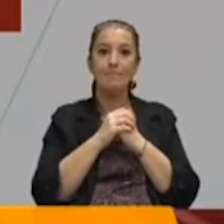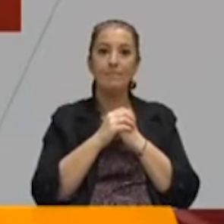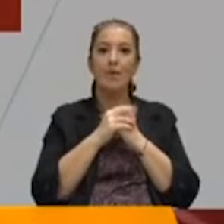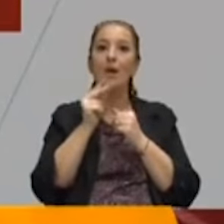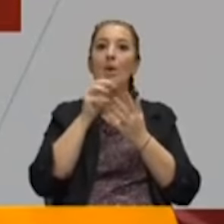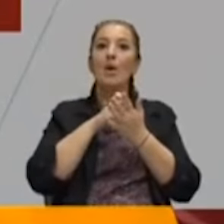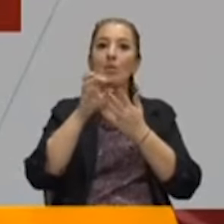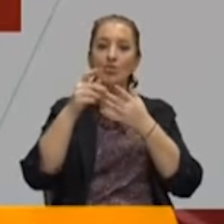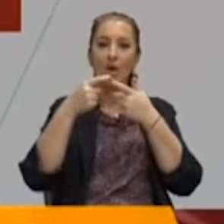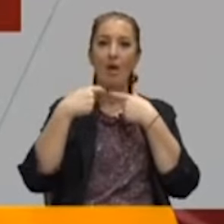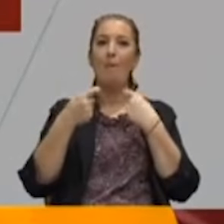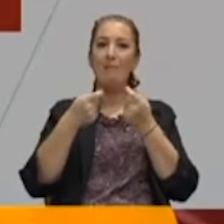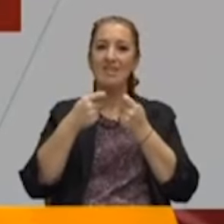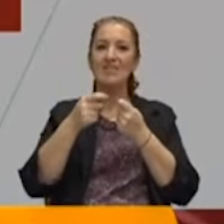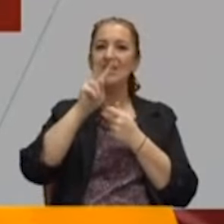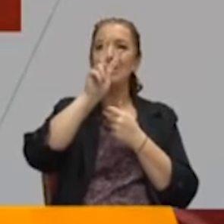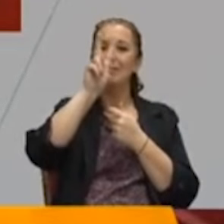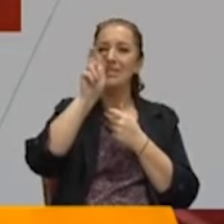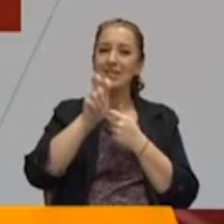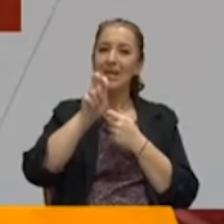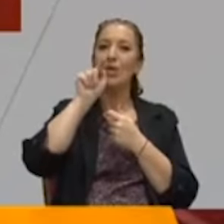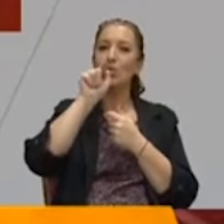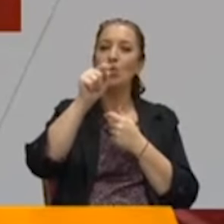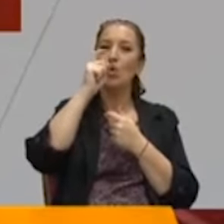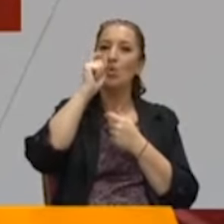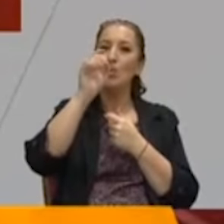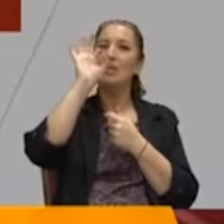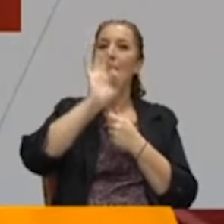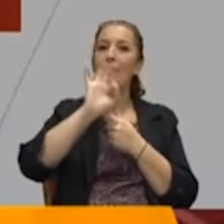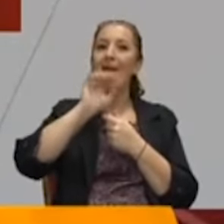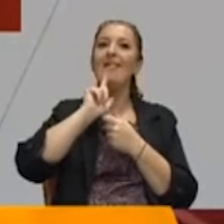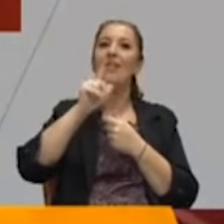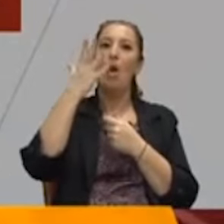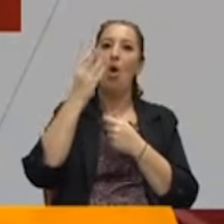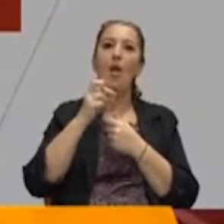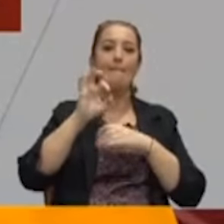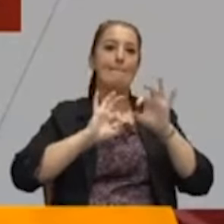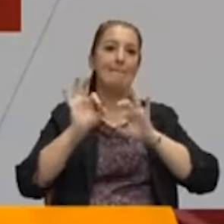bütçe giderlerimizi ise 28.9 milyar lira olarak planladık.